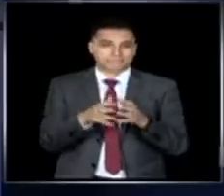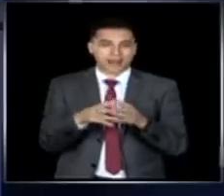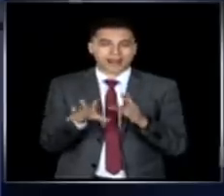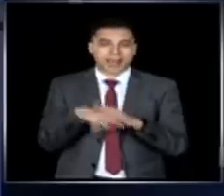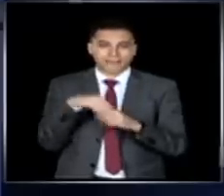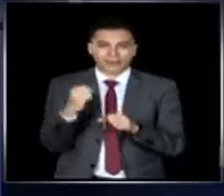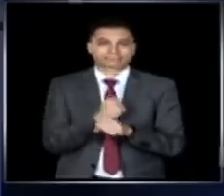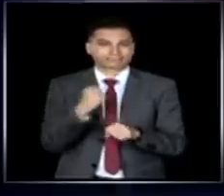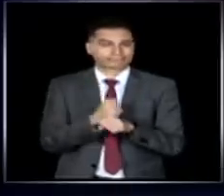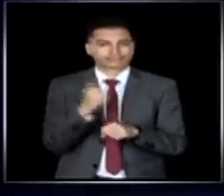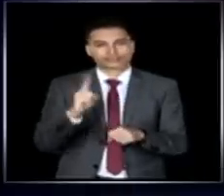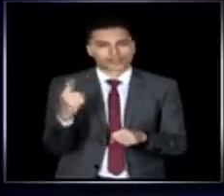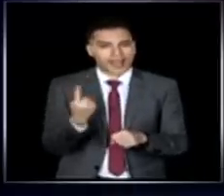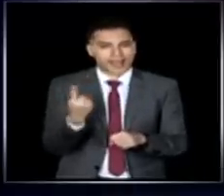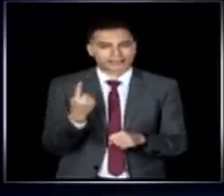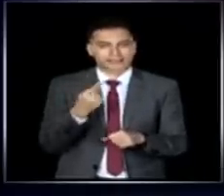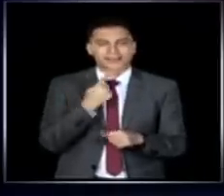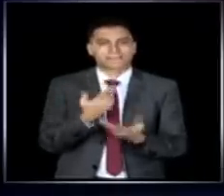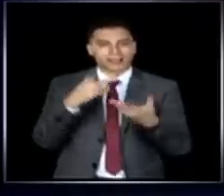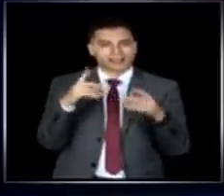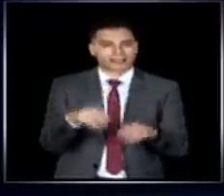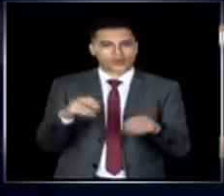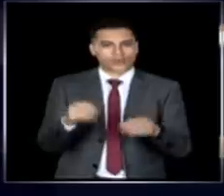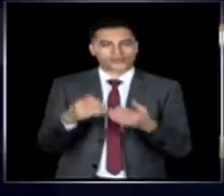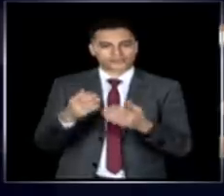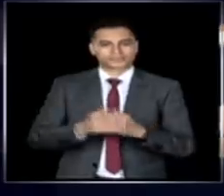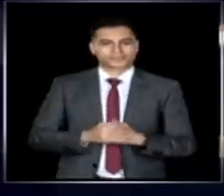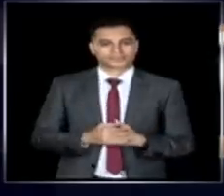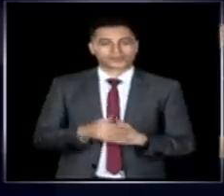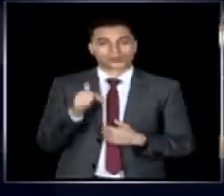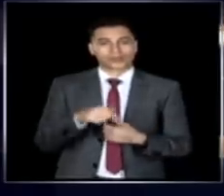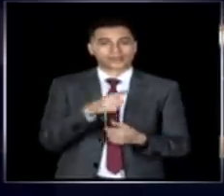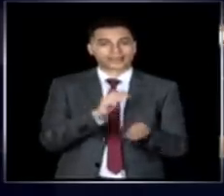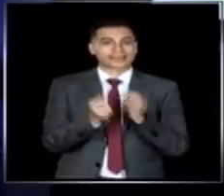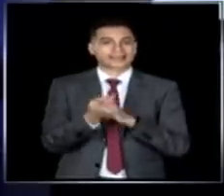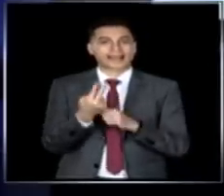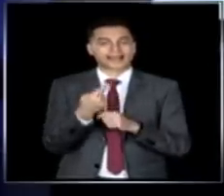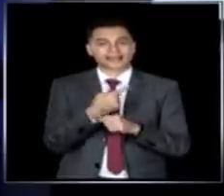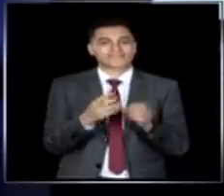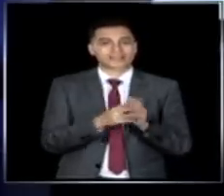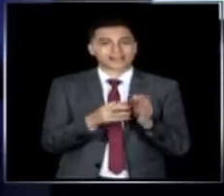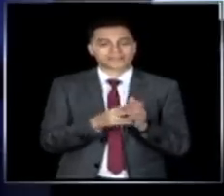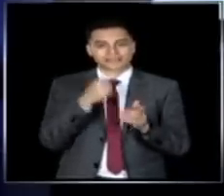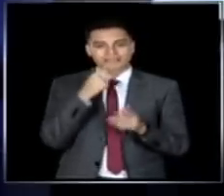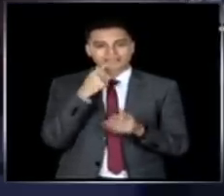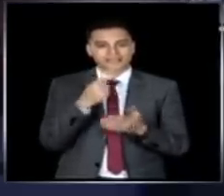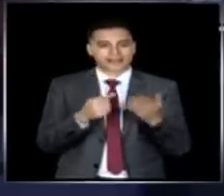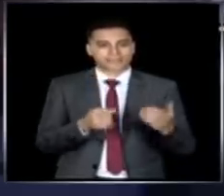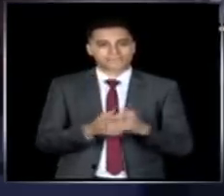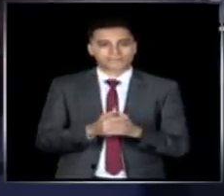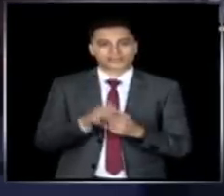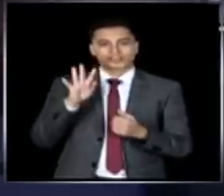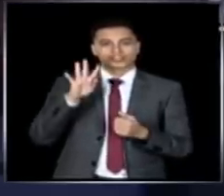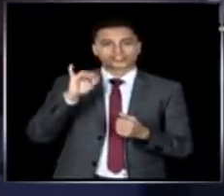عملتوا مجهود مش عادي. يعني يا رب اتمنى لك كل التوفيق. شكرا لحضرتك. وعندنا تغييرين في جامعه اسكندريه،